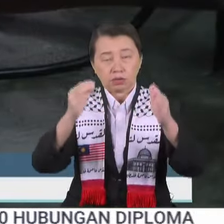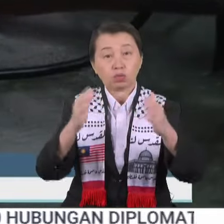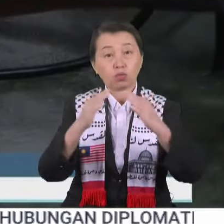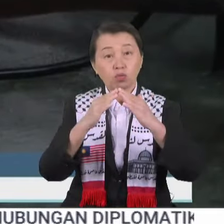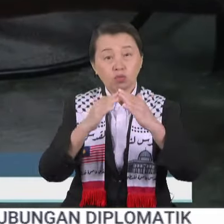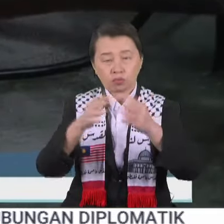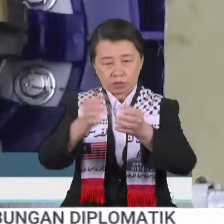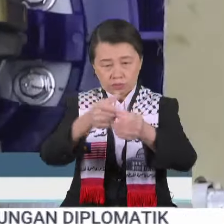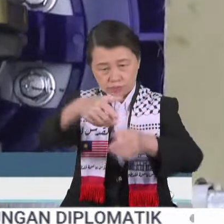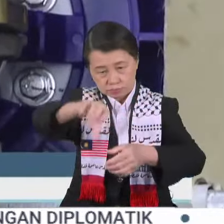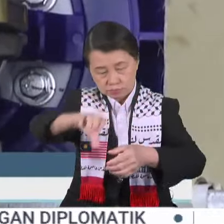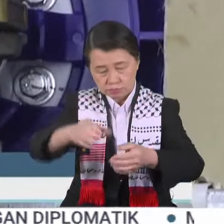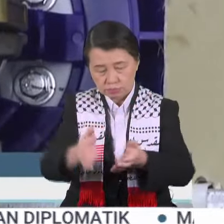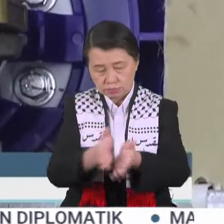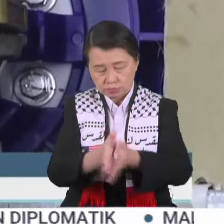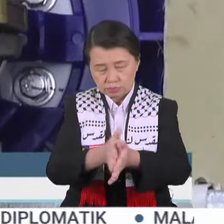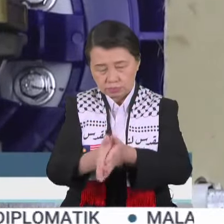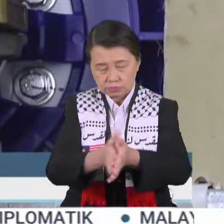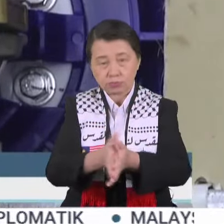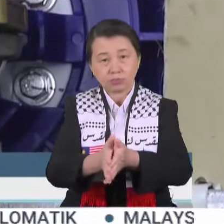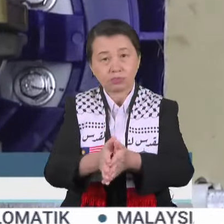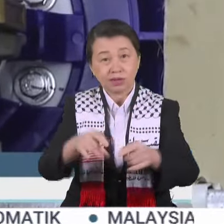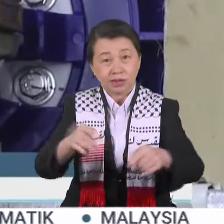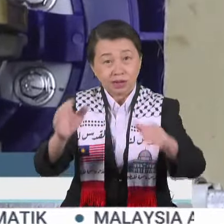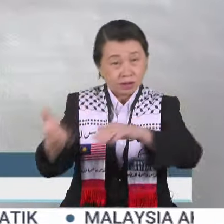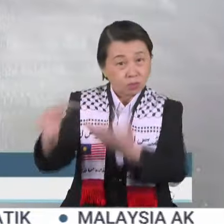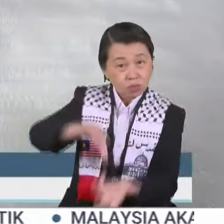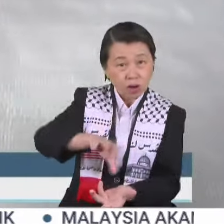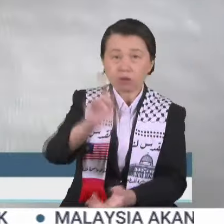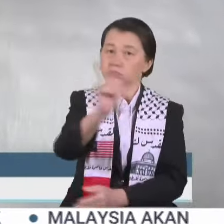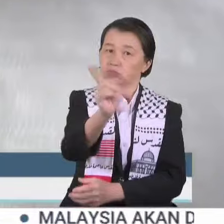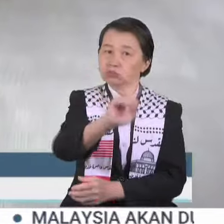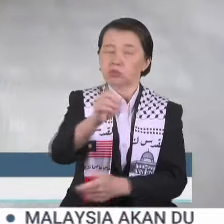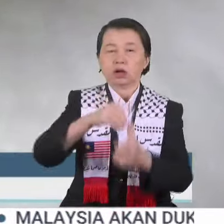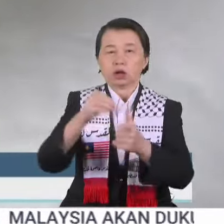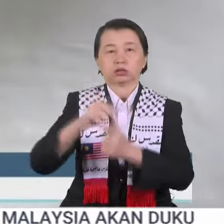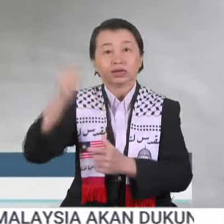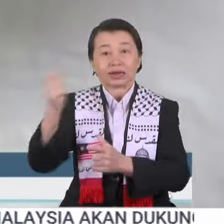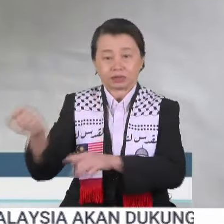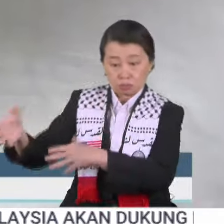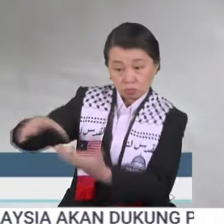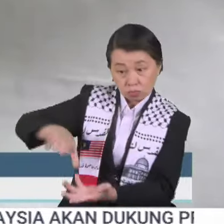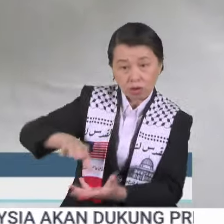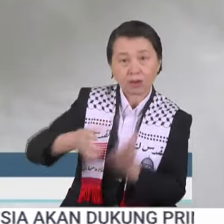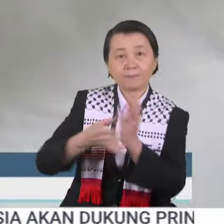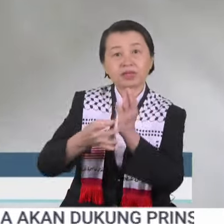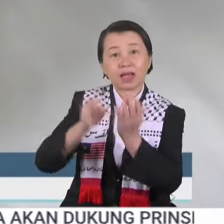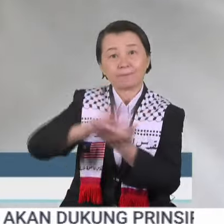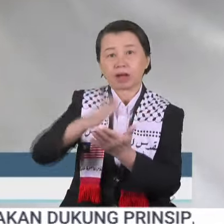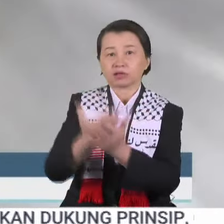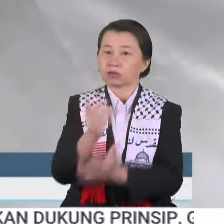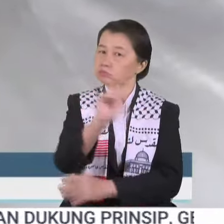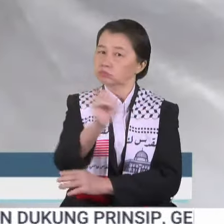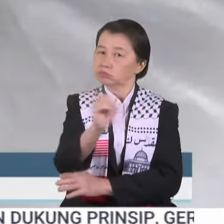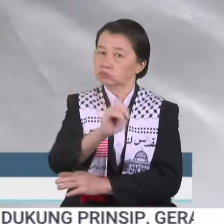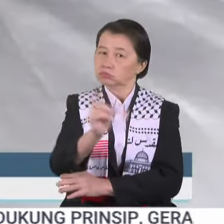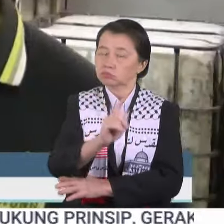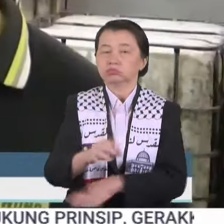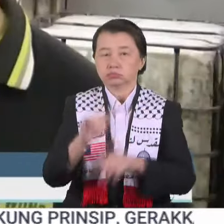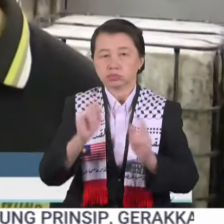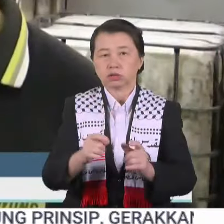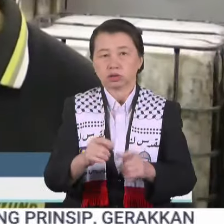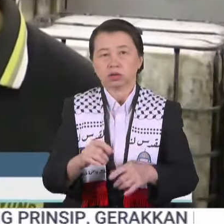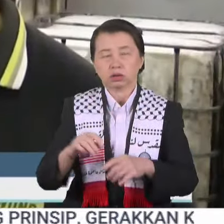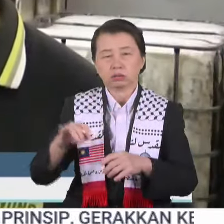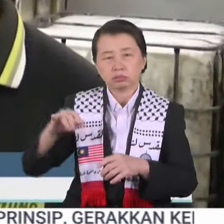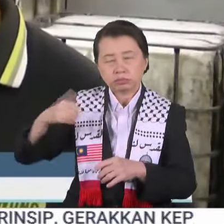ataupun dalam tandas memanglah membawakan bau yang tidak diingini. Ataupun datanglah lipas ataupun